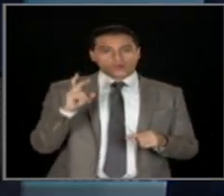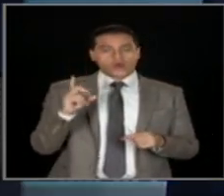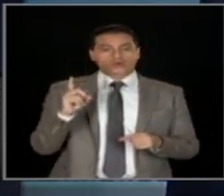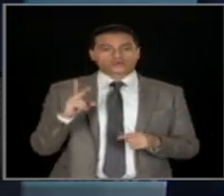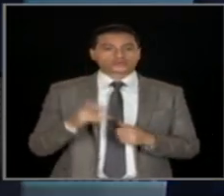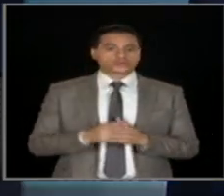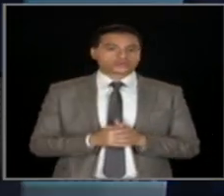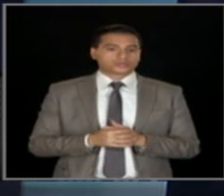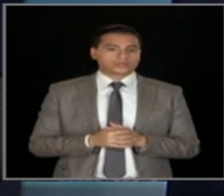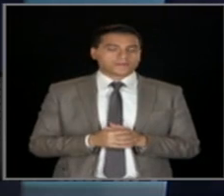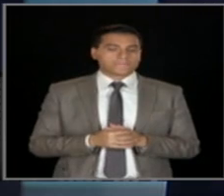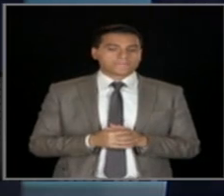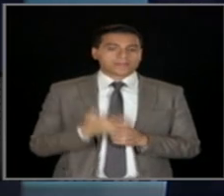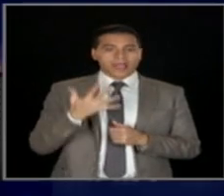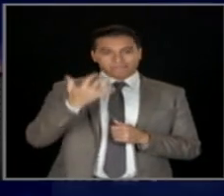2021؟